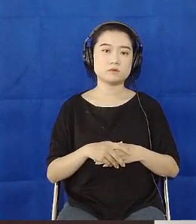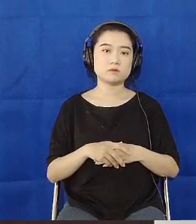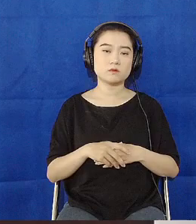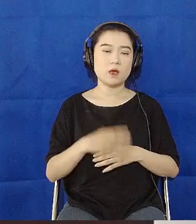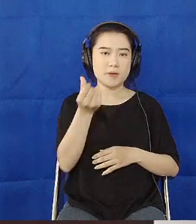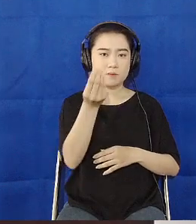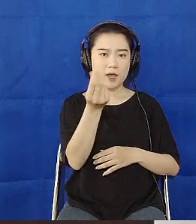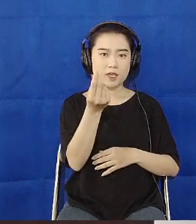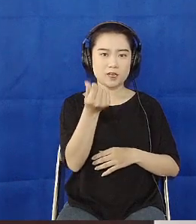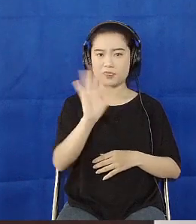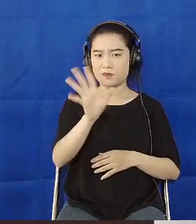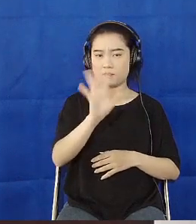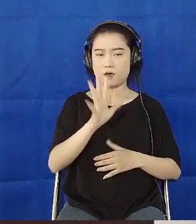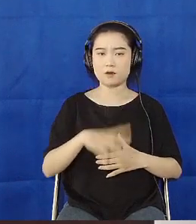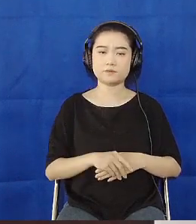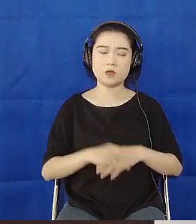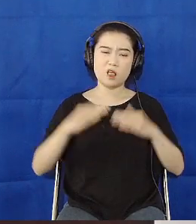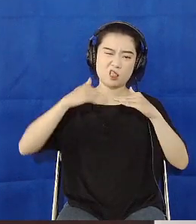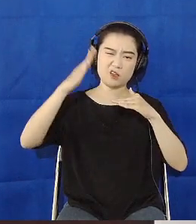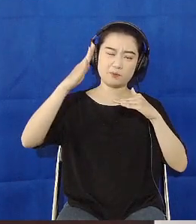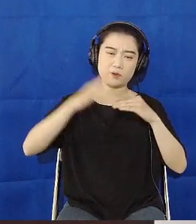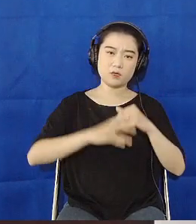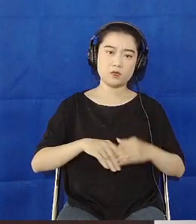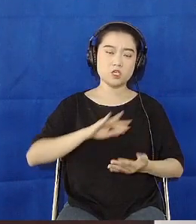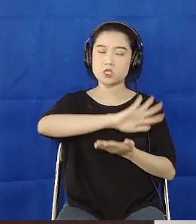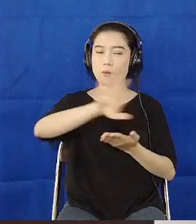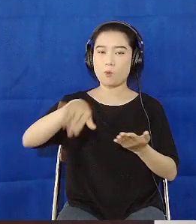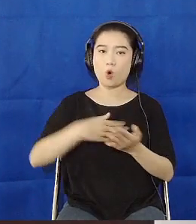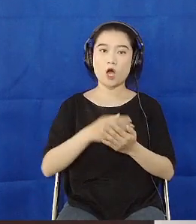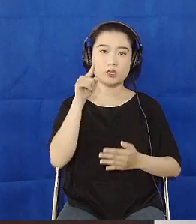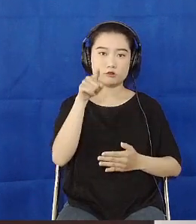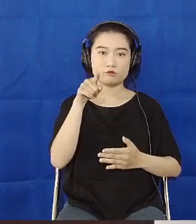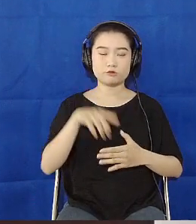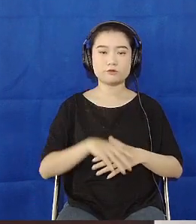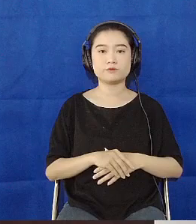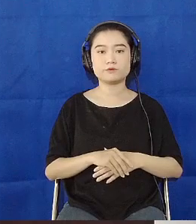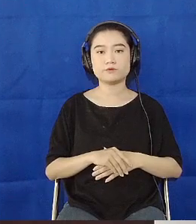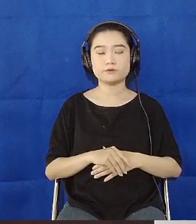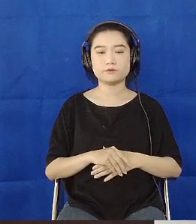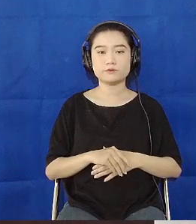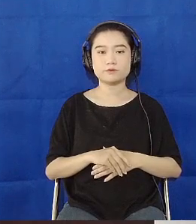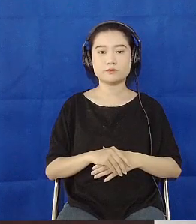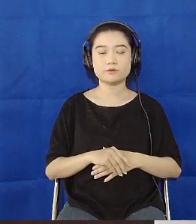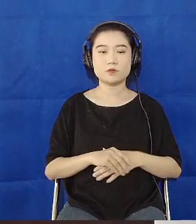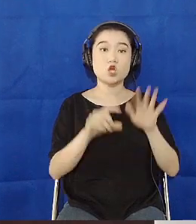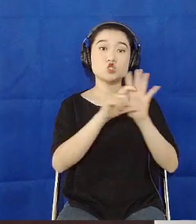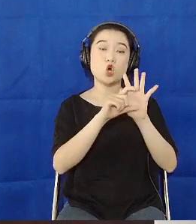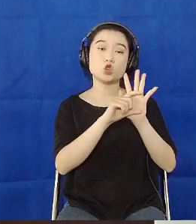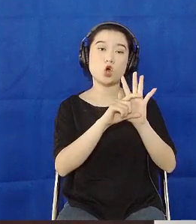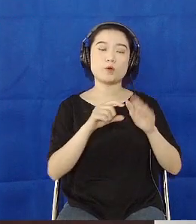materi, tetapi lebih dari semuanya itu. Sebagai